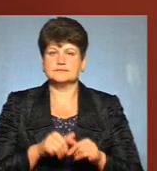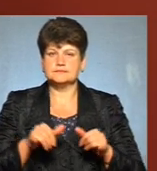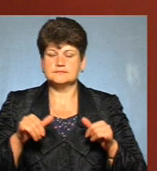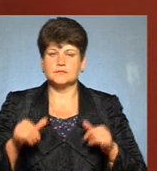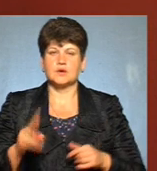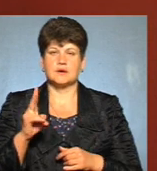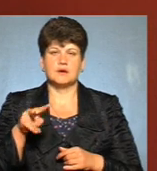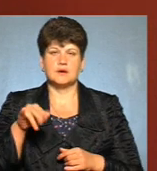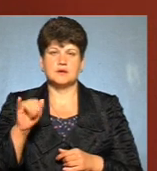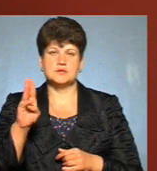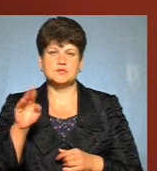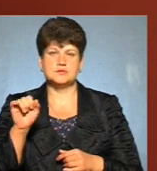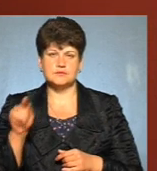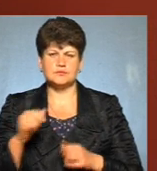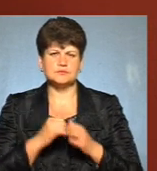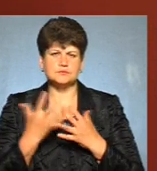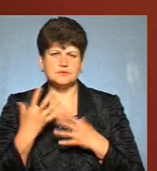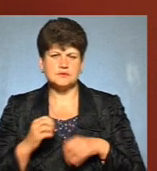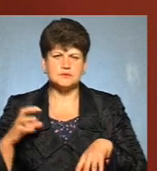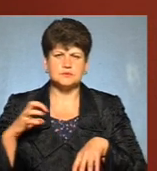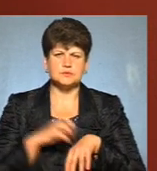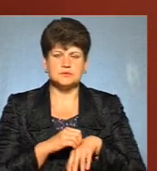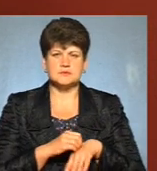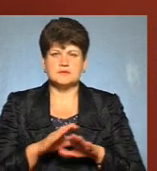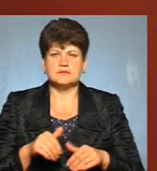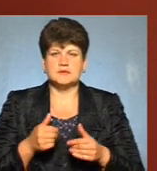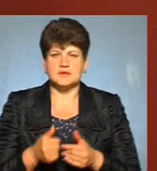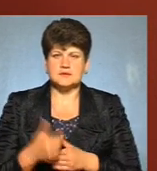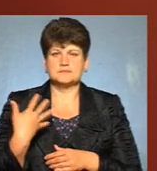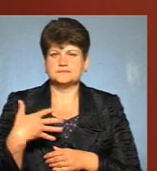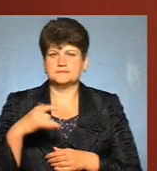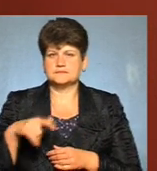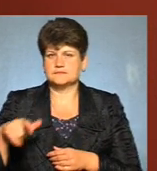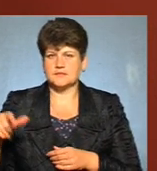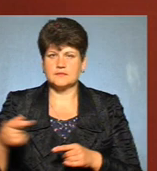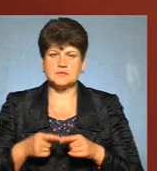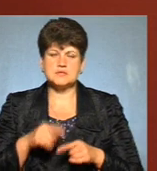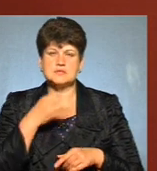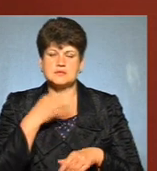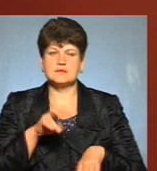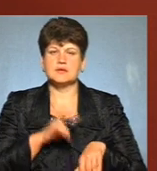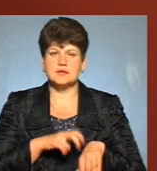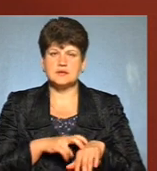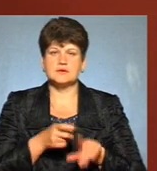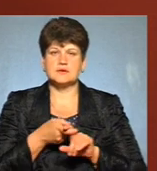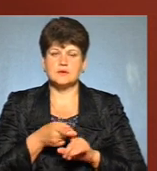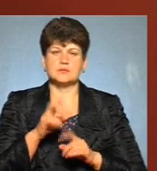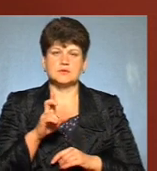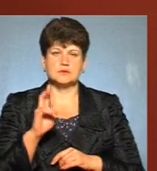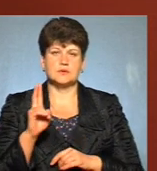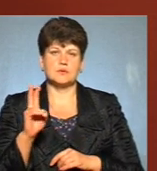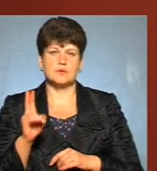лабораторного центру через укуси звертаються майже півсотні осіб. Про це повідомив лікар-інфекціоніст Богдан Козяр.